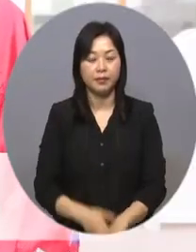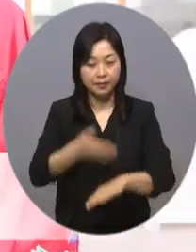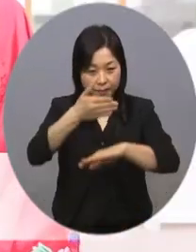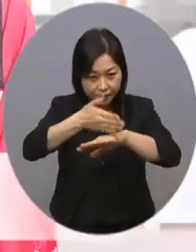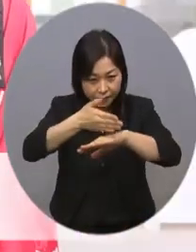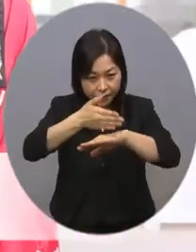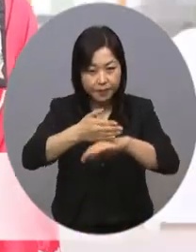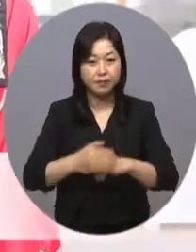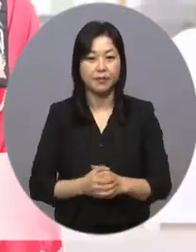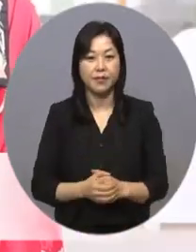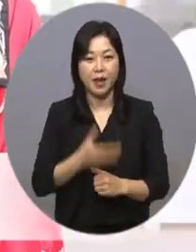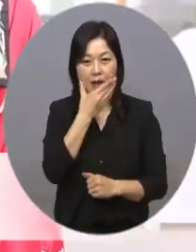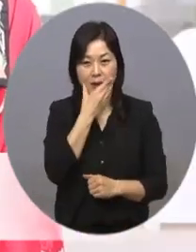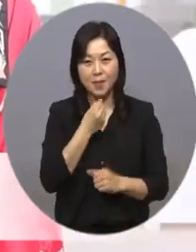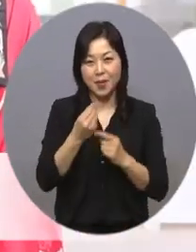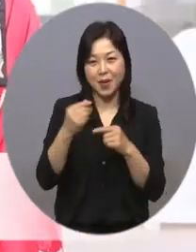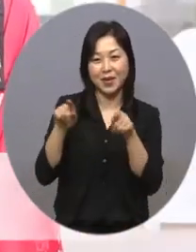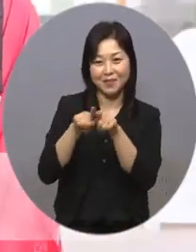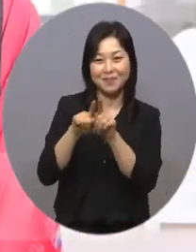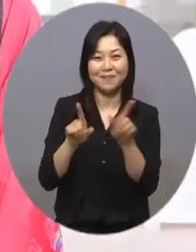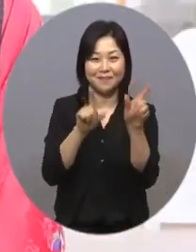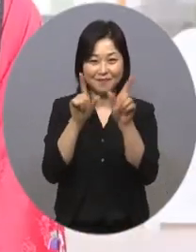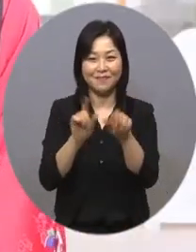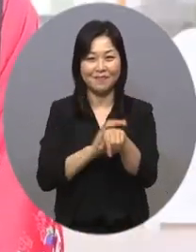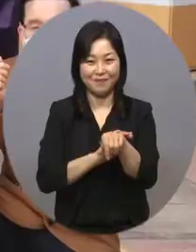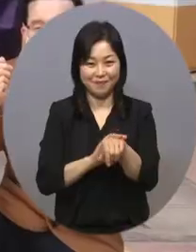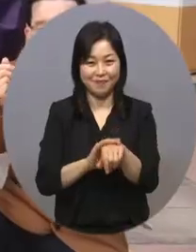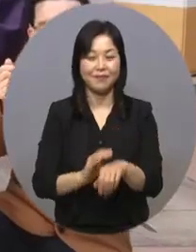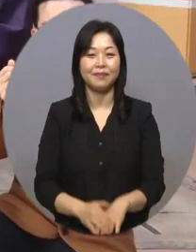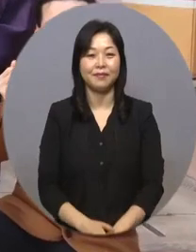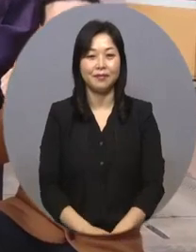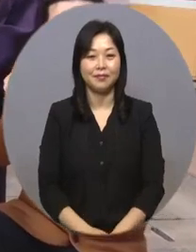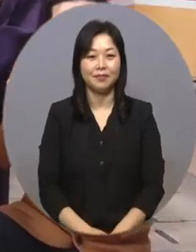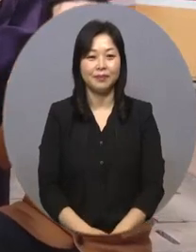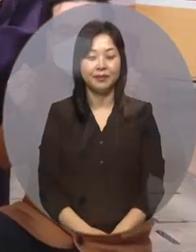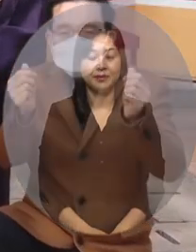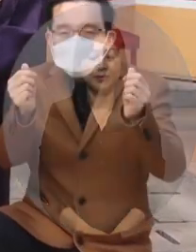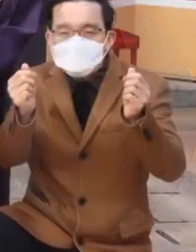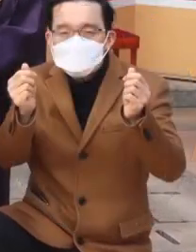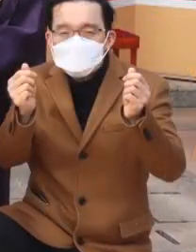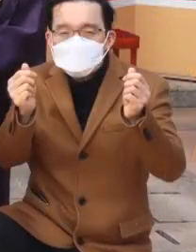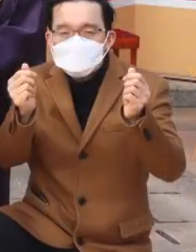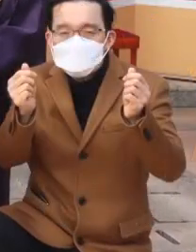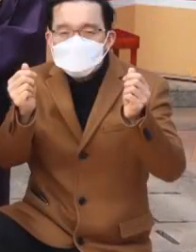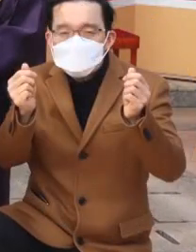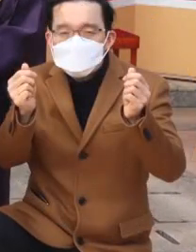감사합니다. 행복으로 잘. 복지TV 경기방송 권용찬입니다.